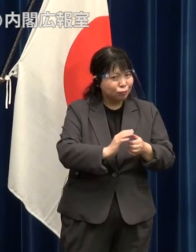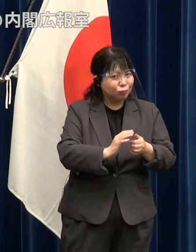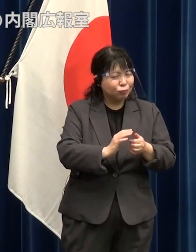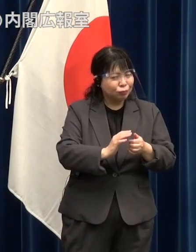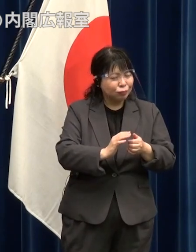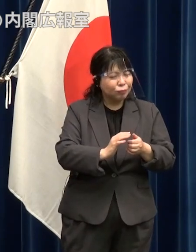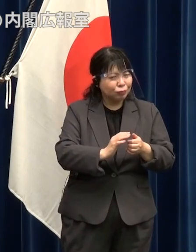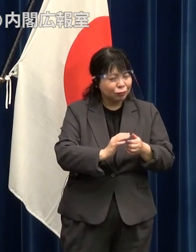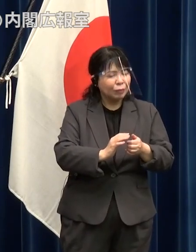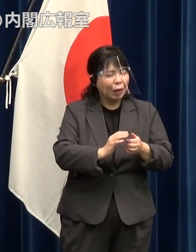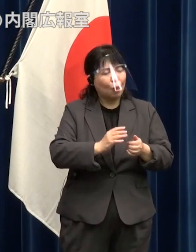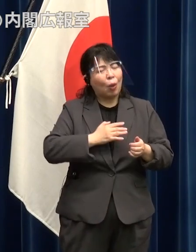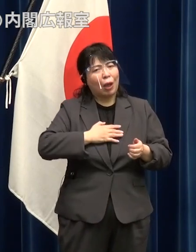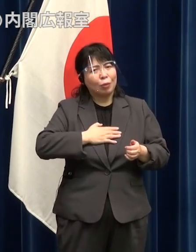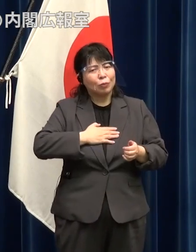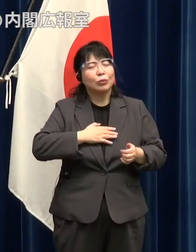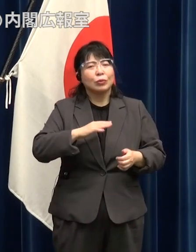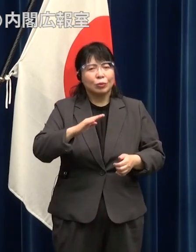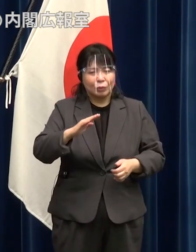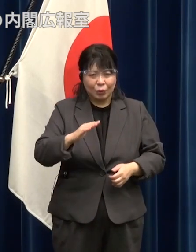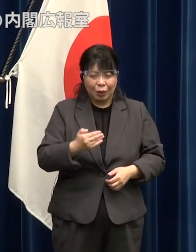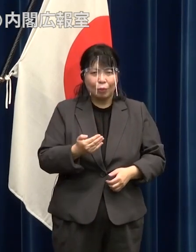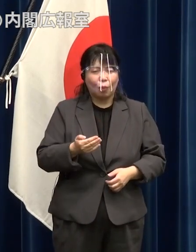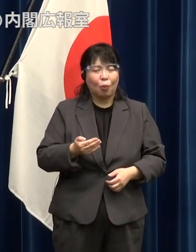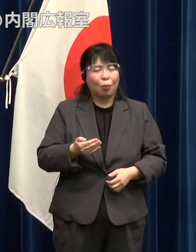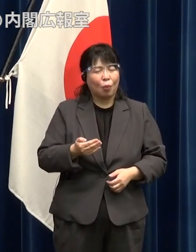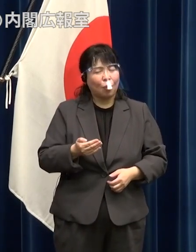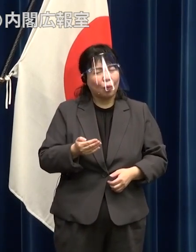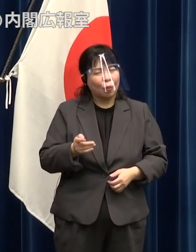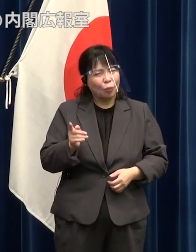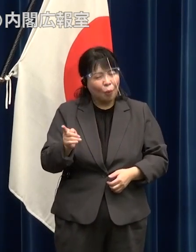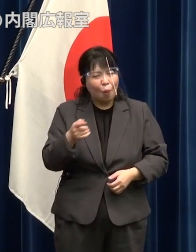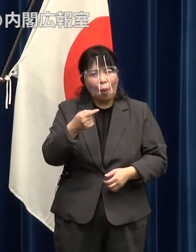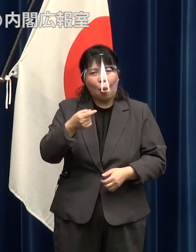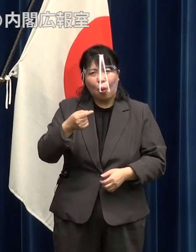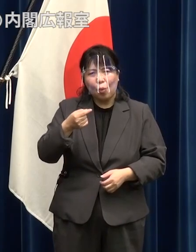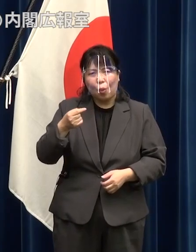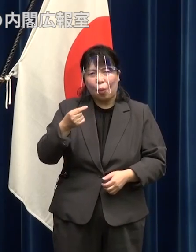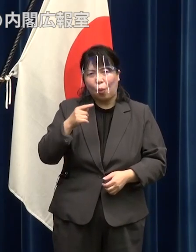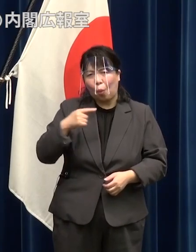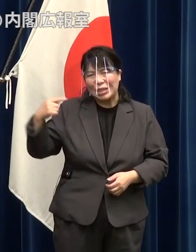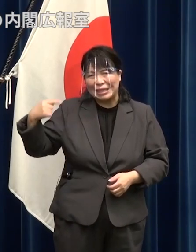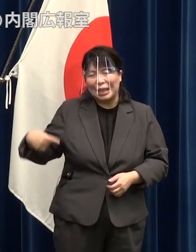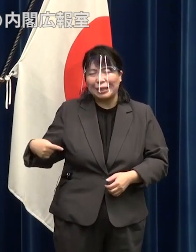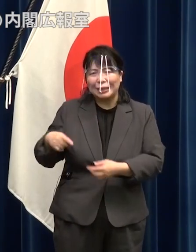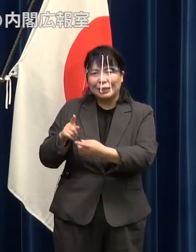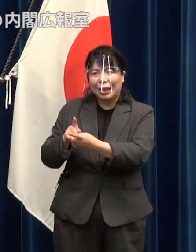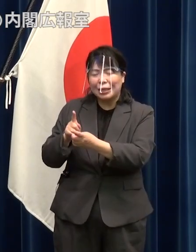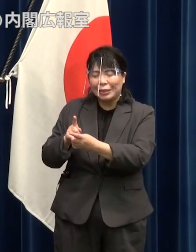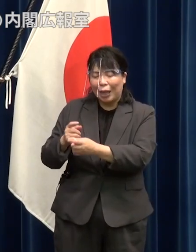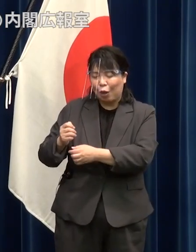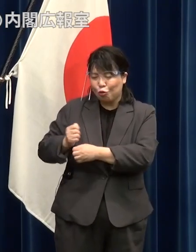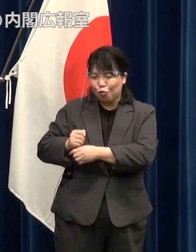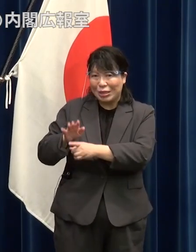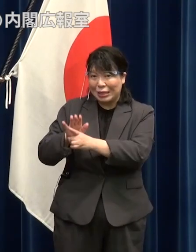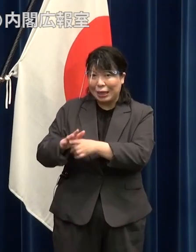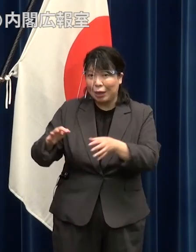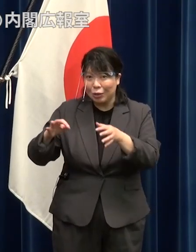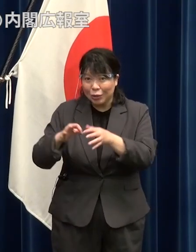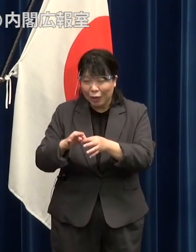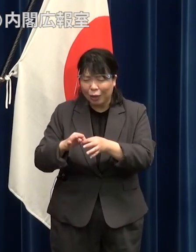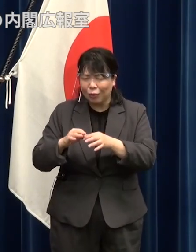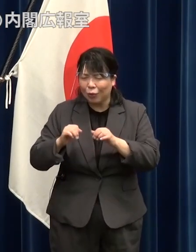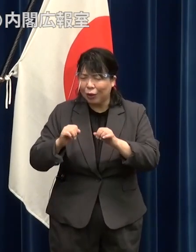は承知していますけれどもこの事実上のロシアに対する軍事支援をどのように位置づけ